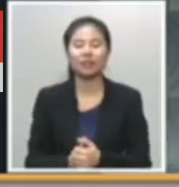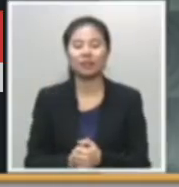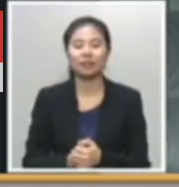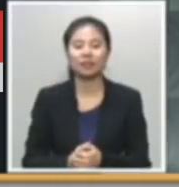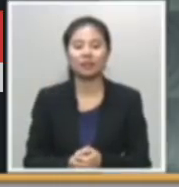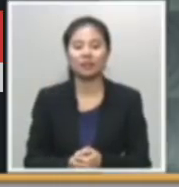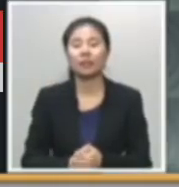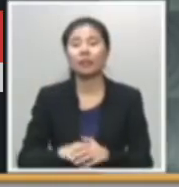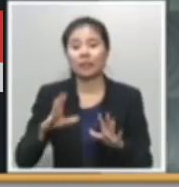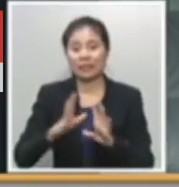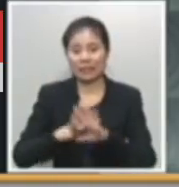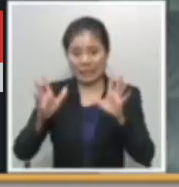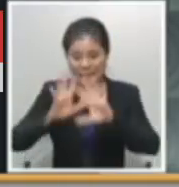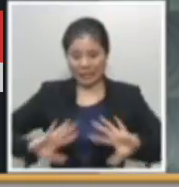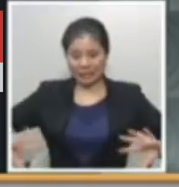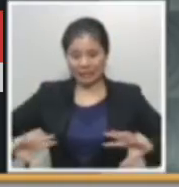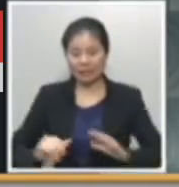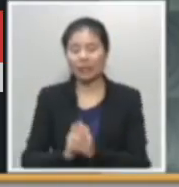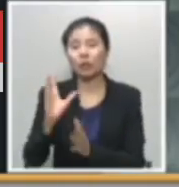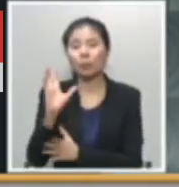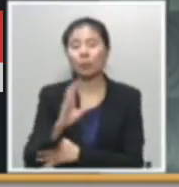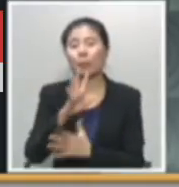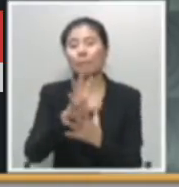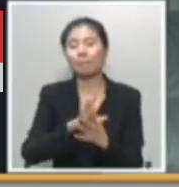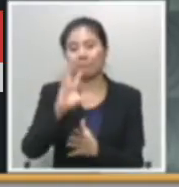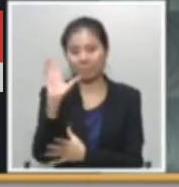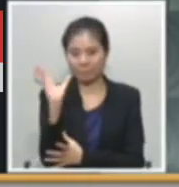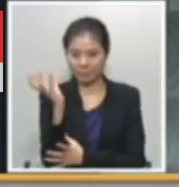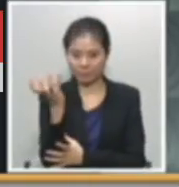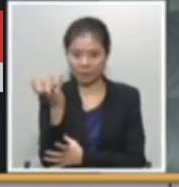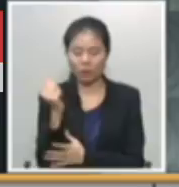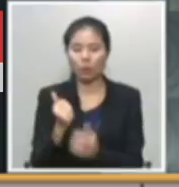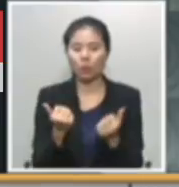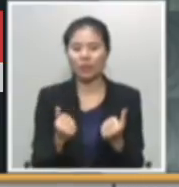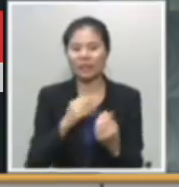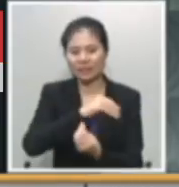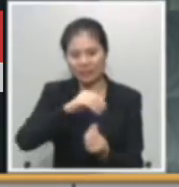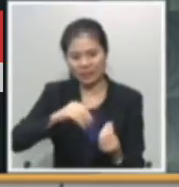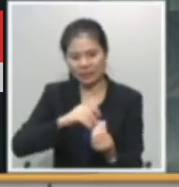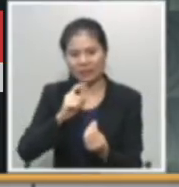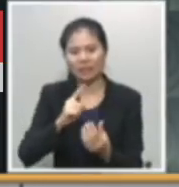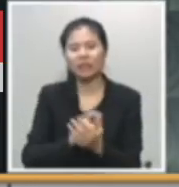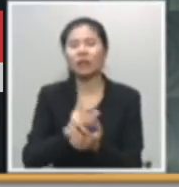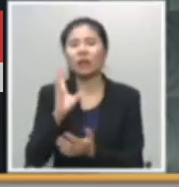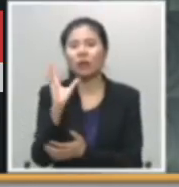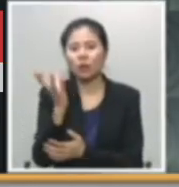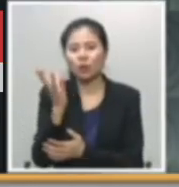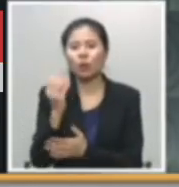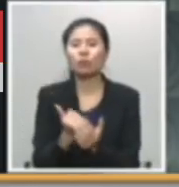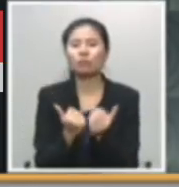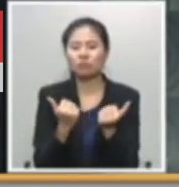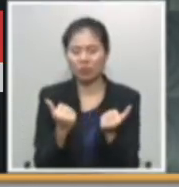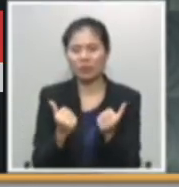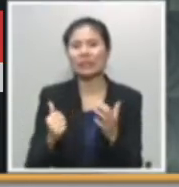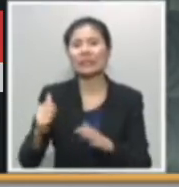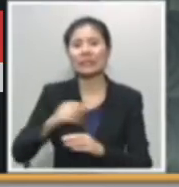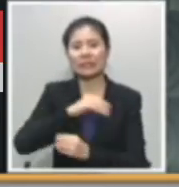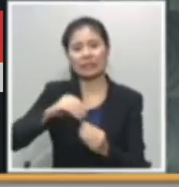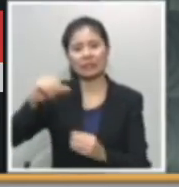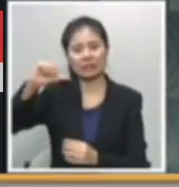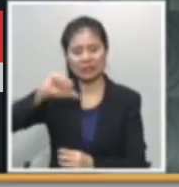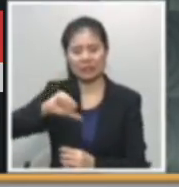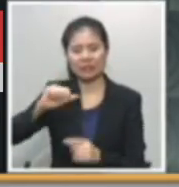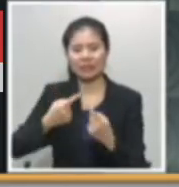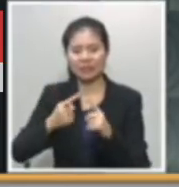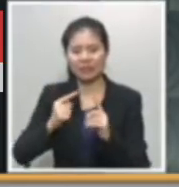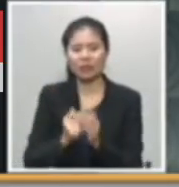าเซียนนี่คือโลกแผนที่โลกวันนี้เศรษฐกิจทั้งโลกนะครับมันทรุดหมดเลยท่านดูนะครับแล้วปรากฏว่าปลา